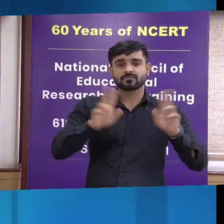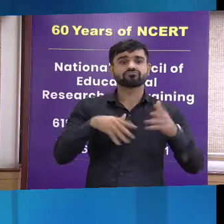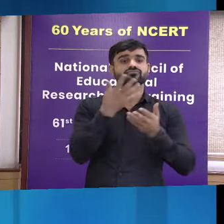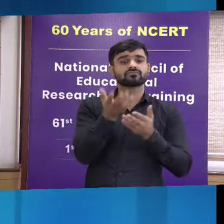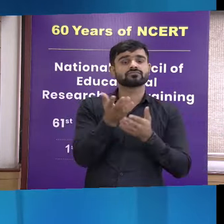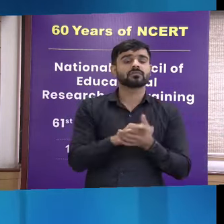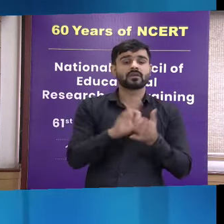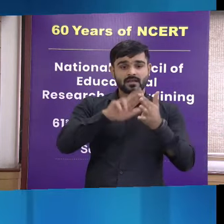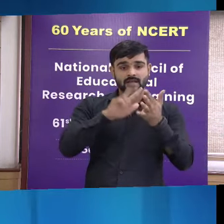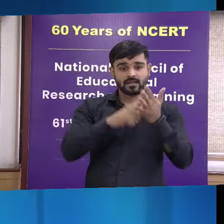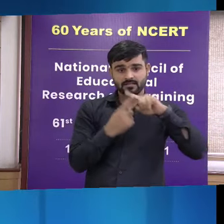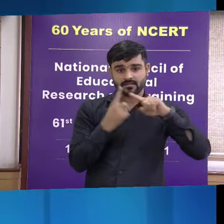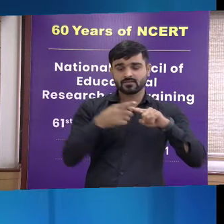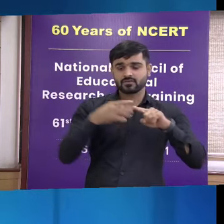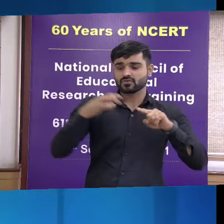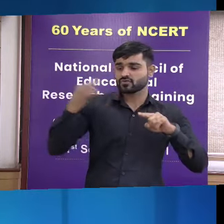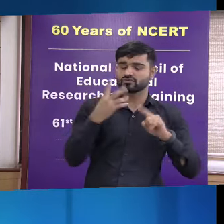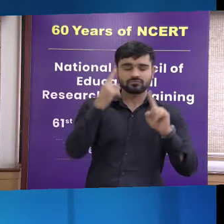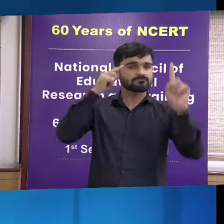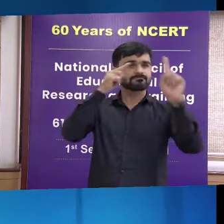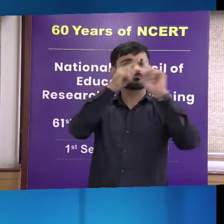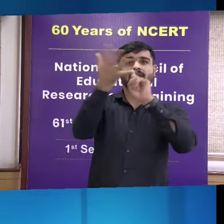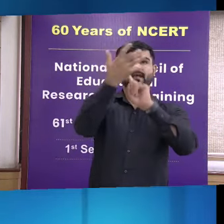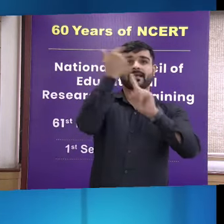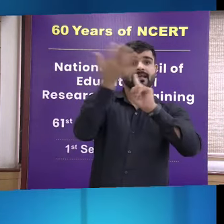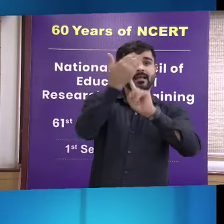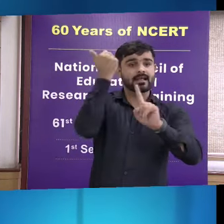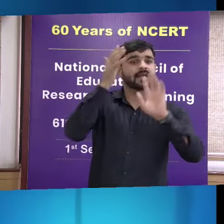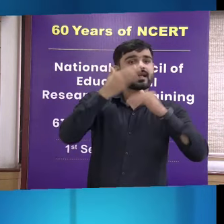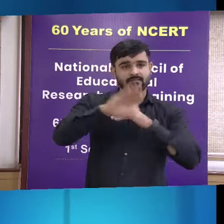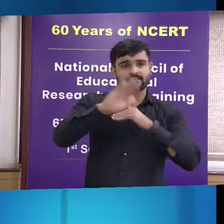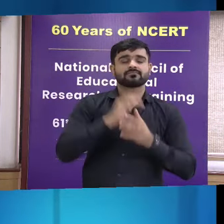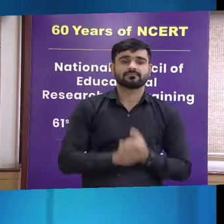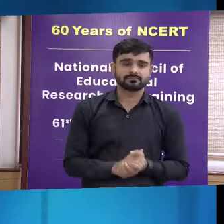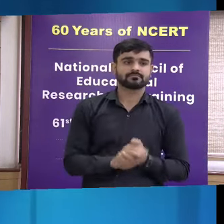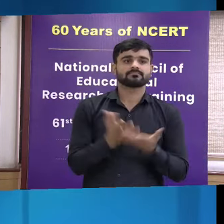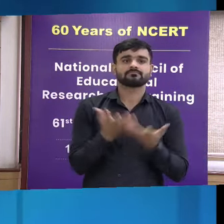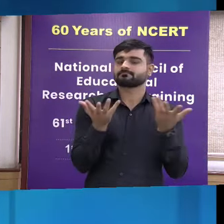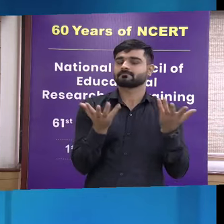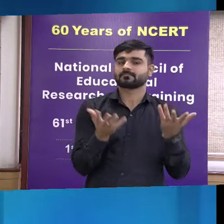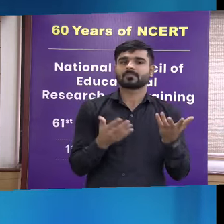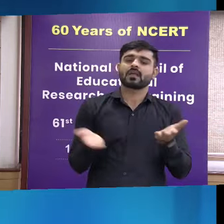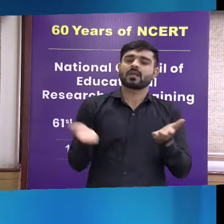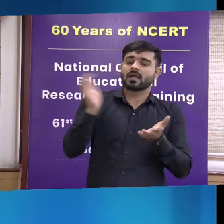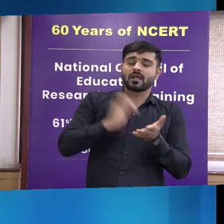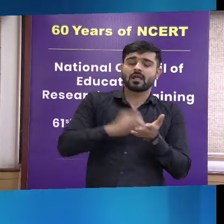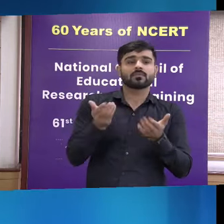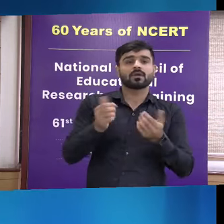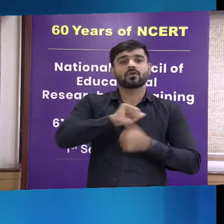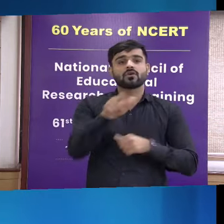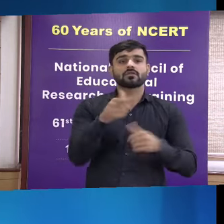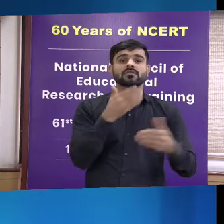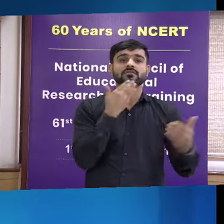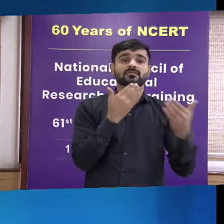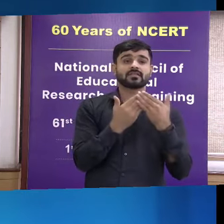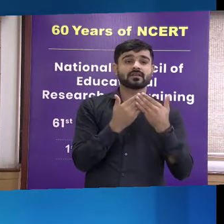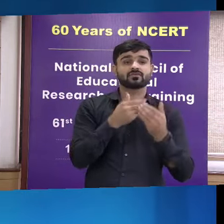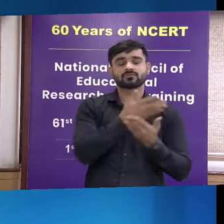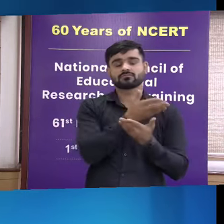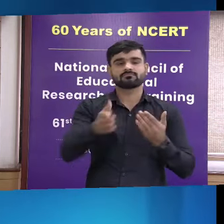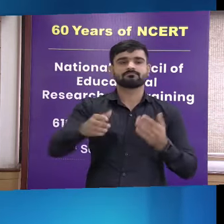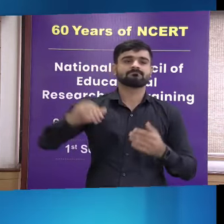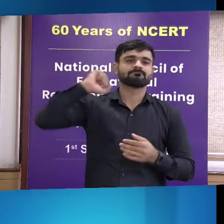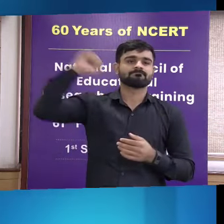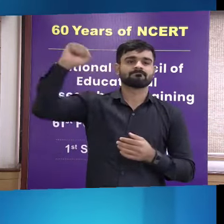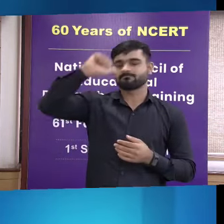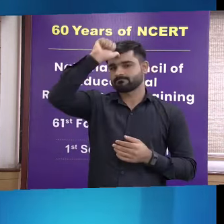एनसीईआरटी नई ऊंचाइयां हासिल करेगा। इसी के साथ मैं पुनः सबका धन्यवाद ज्ञापित करता हूं। जय हिंद,